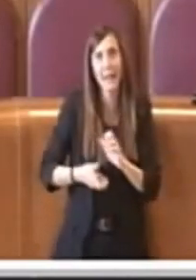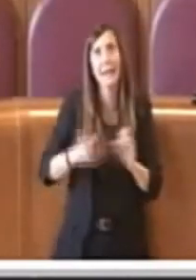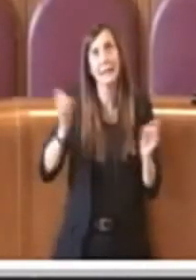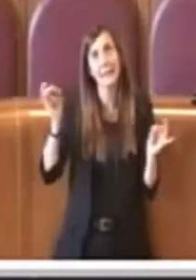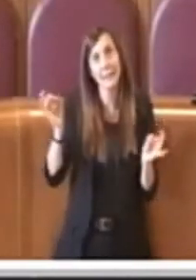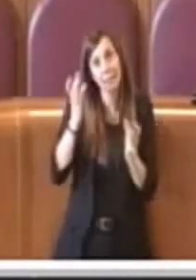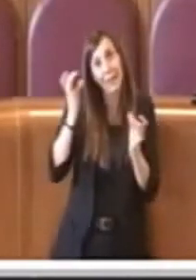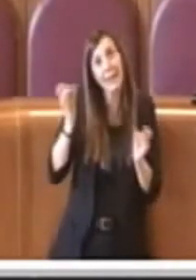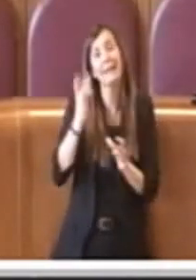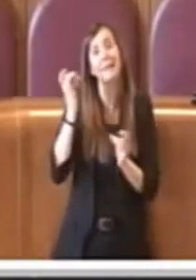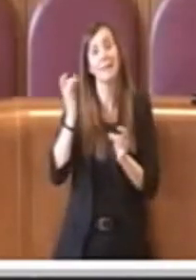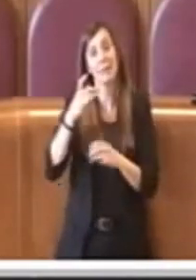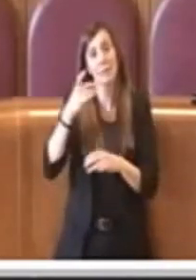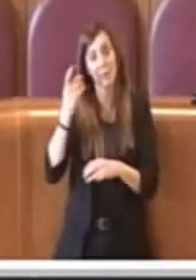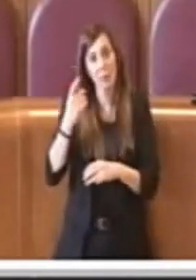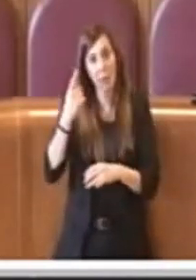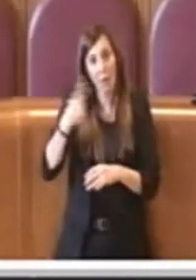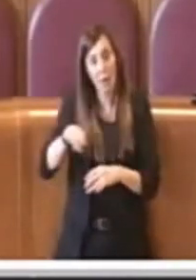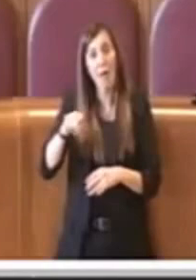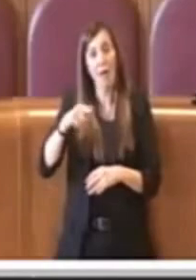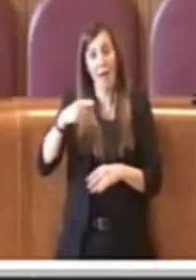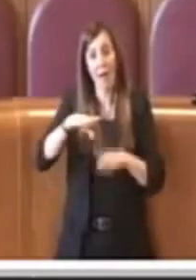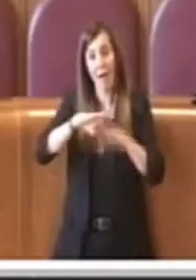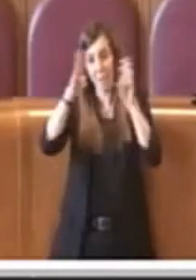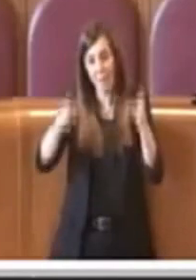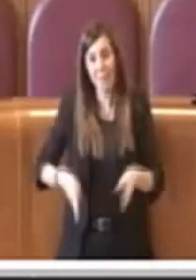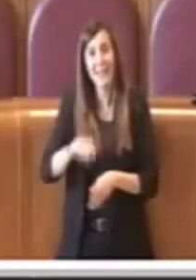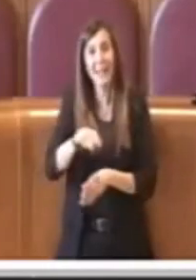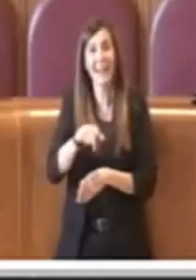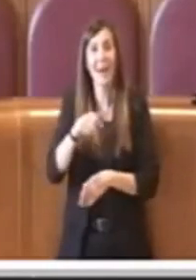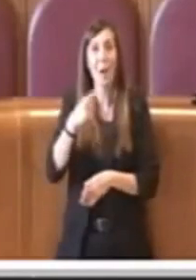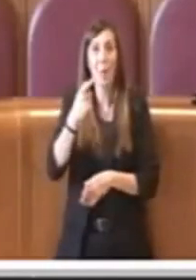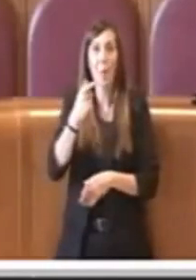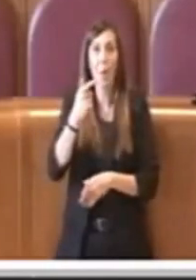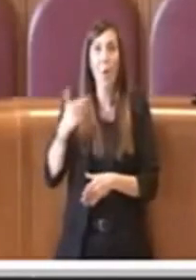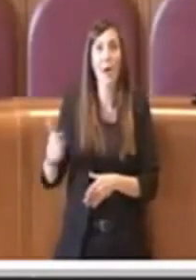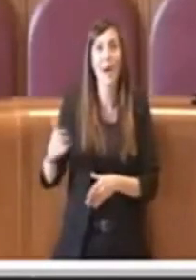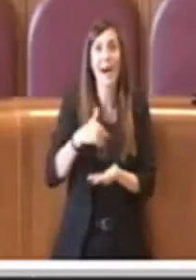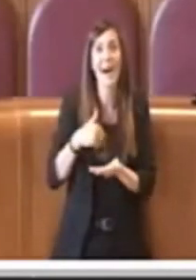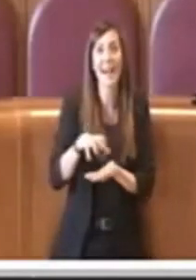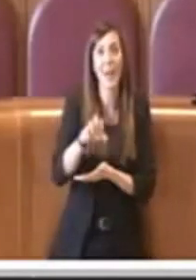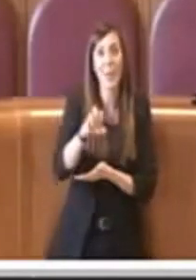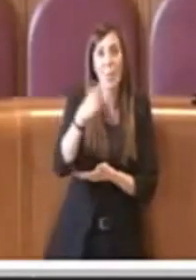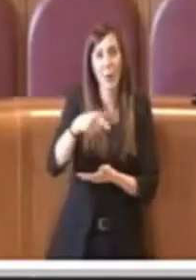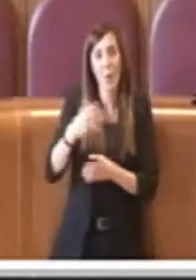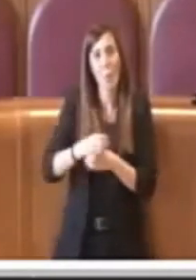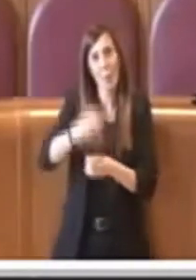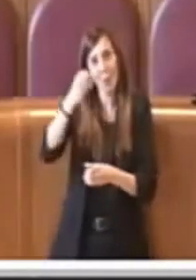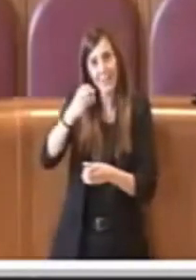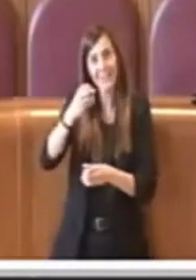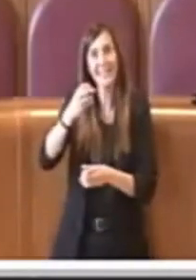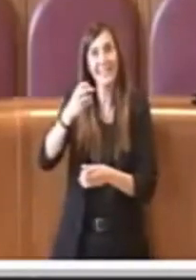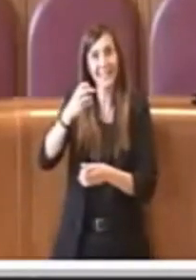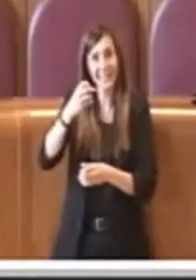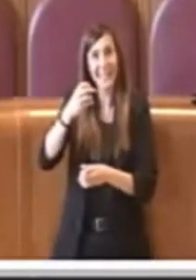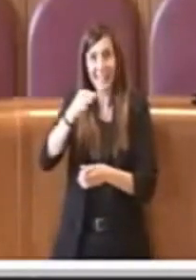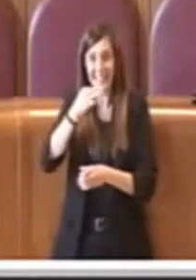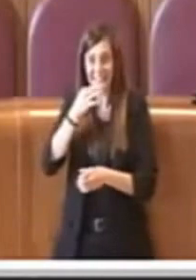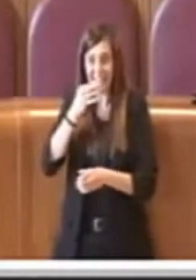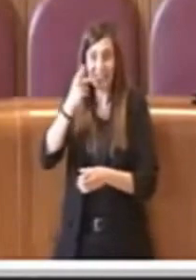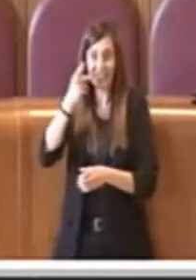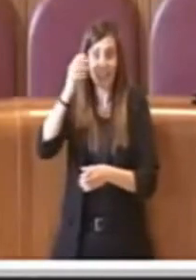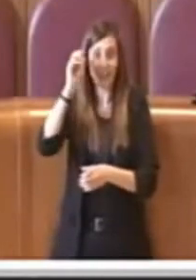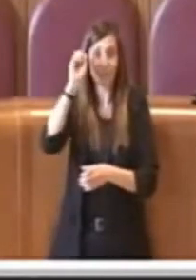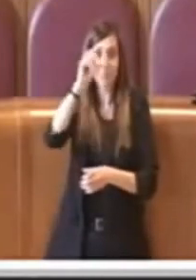non funzionano quelle per il recupero delle bottiglie ma bisogna fare in modo manuale per far sì che si prenda la bottiglia vuota e venga data la